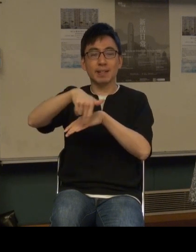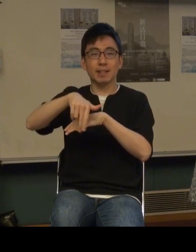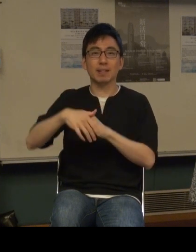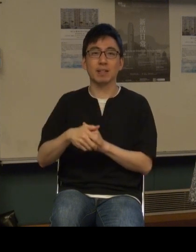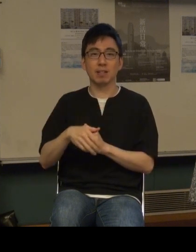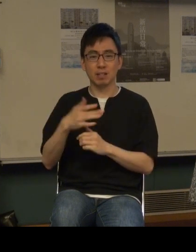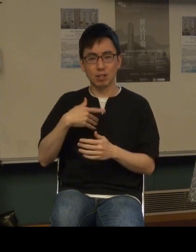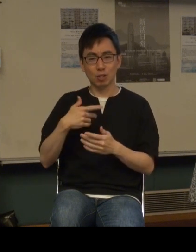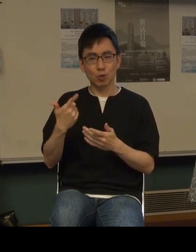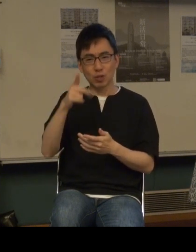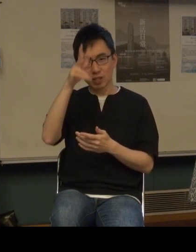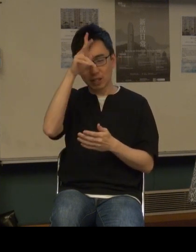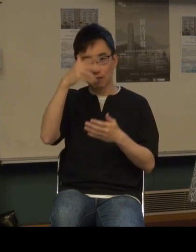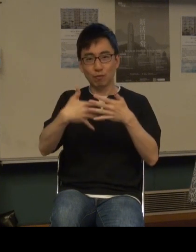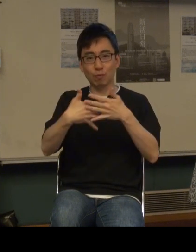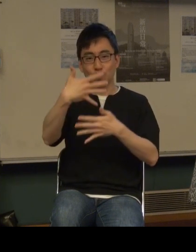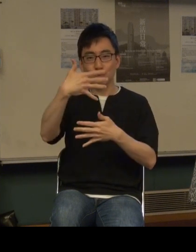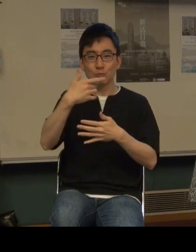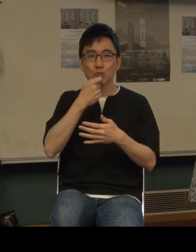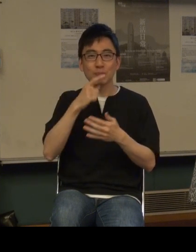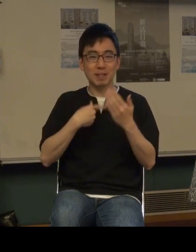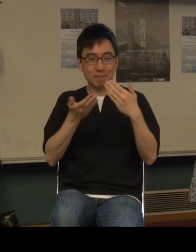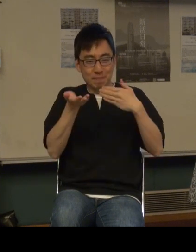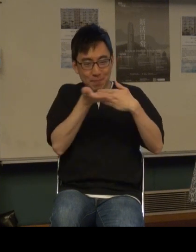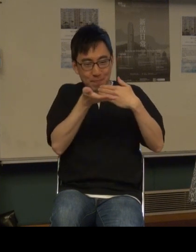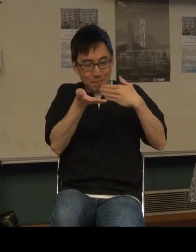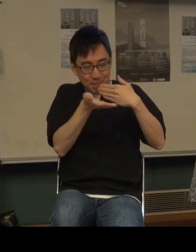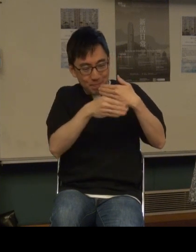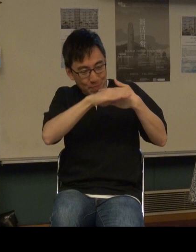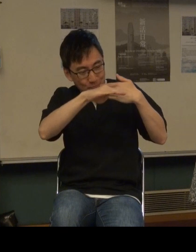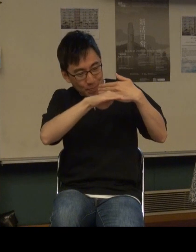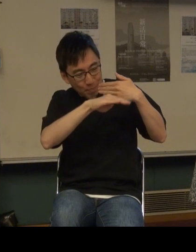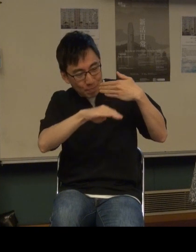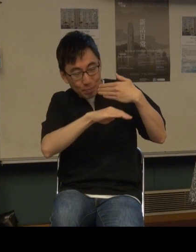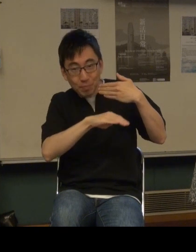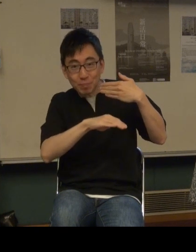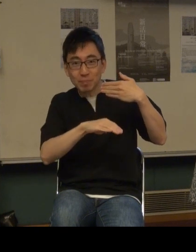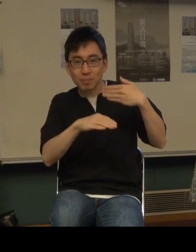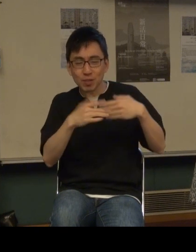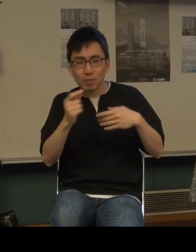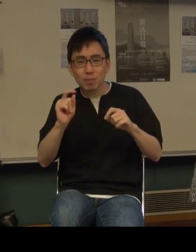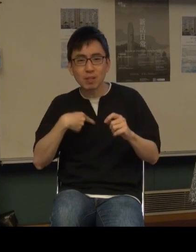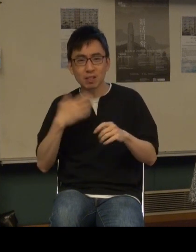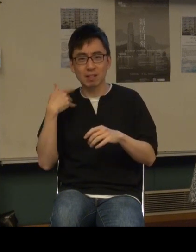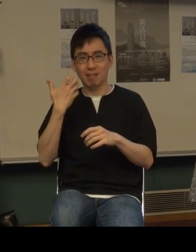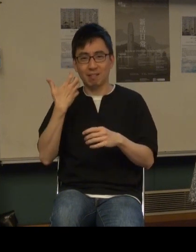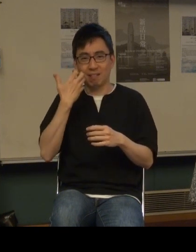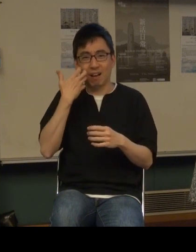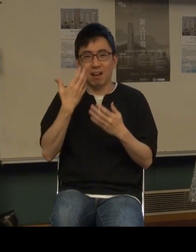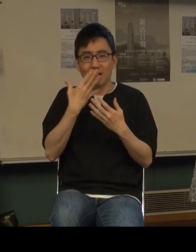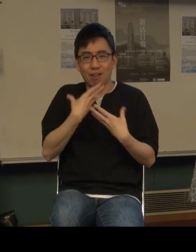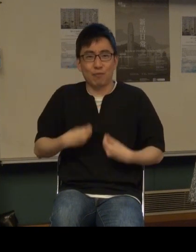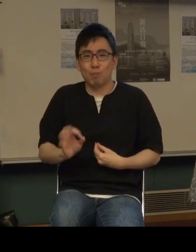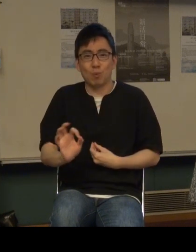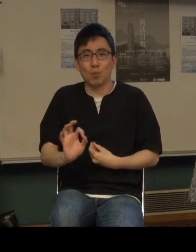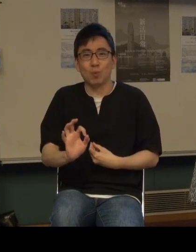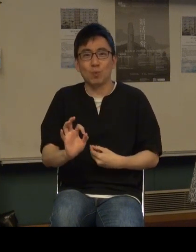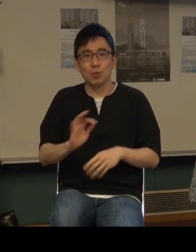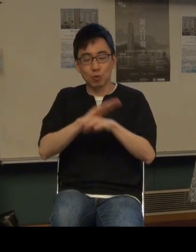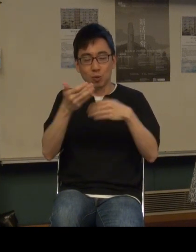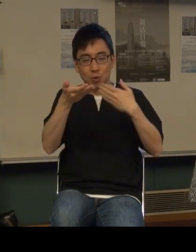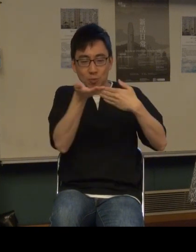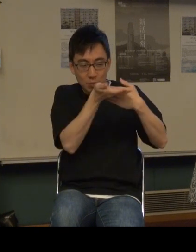府嘅建築物咧，都好中意用呢啲咁嘅遮陽板嘅。因為即係當時個社會都係冇冷氣啊嘛，咁啊用好多